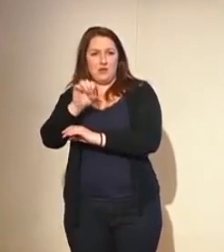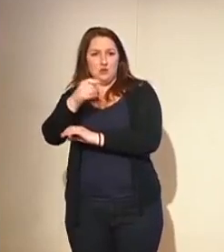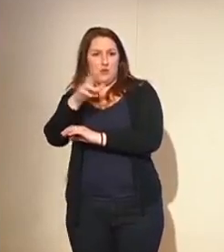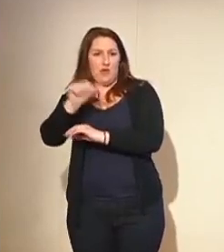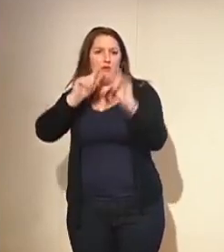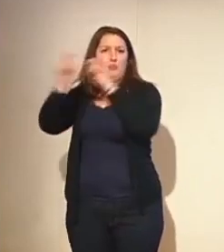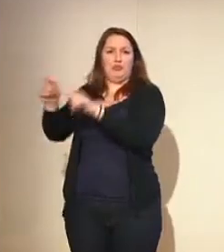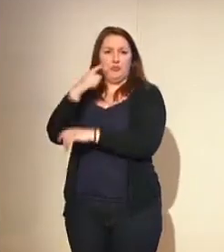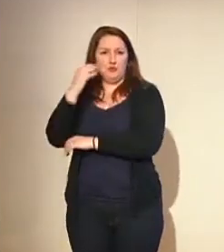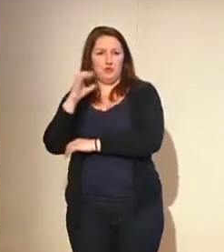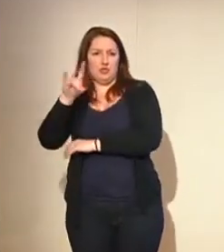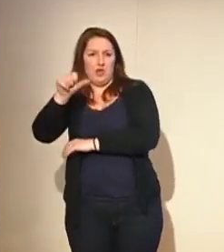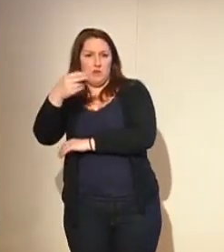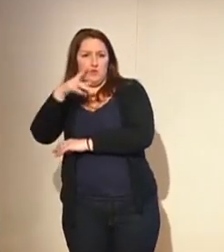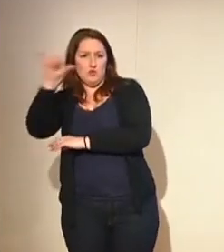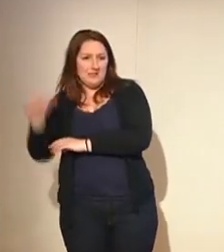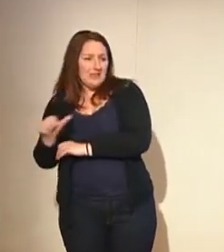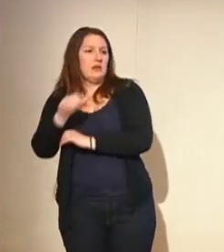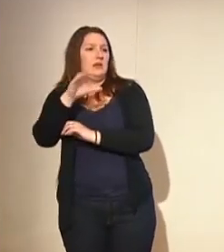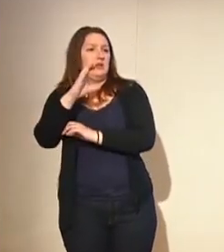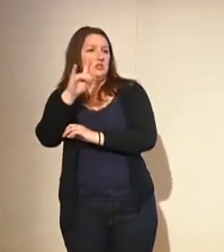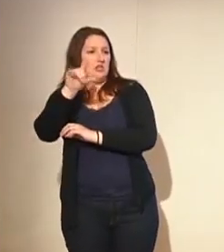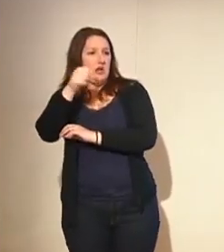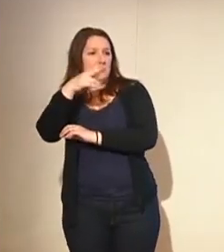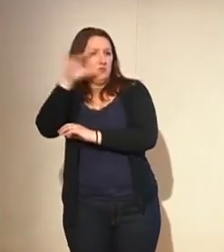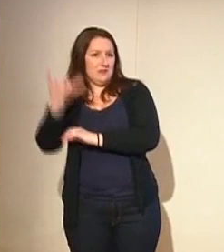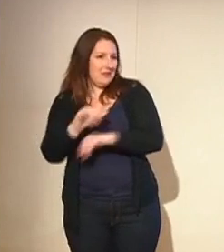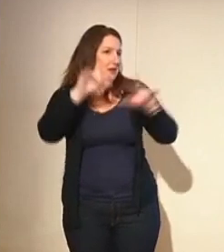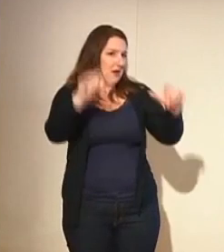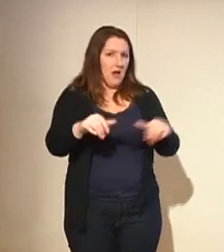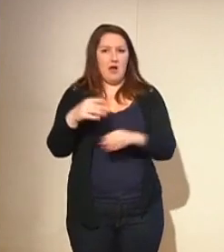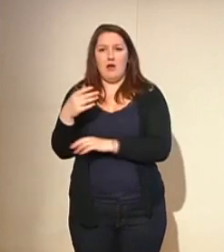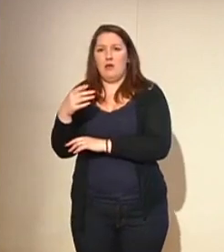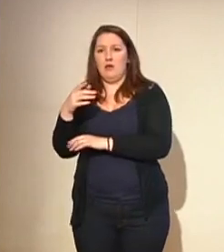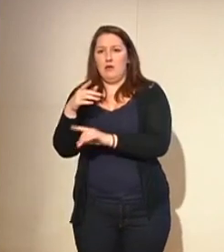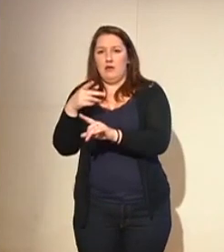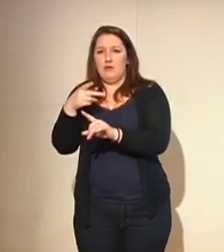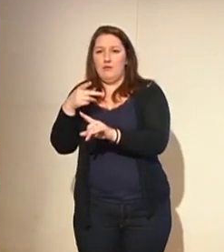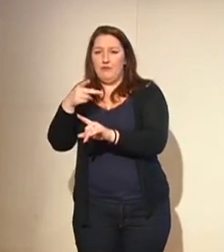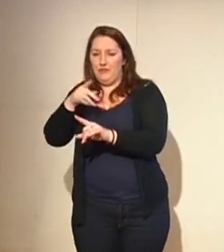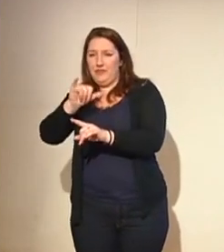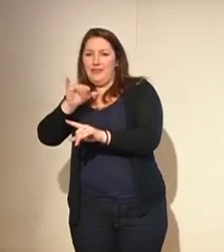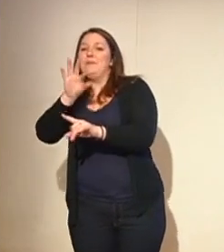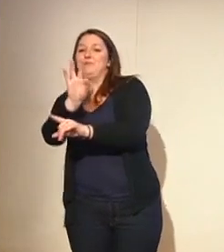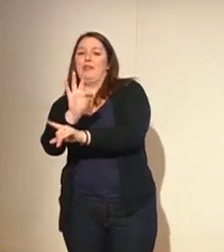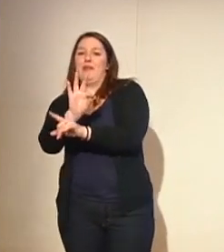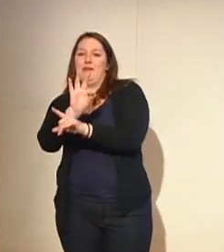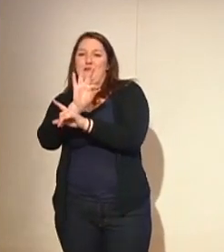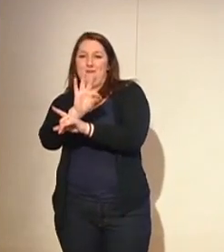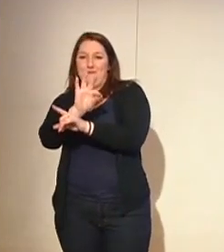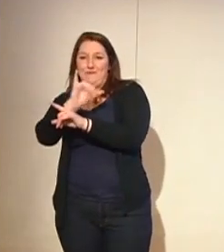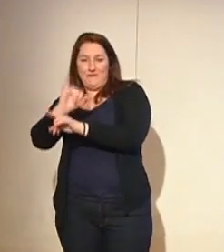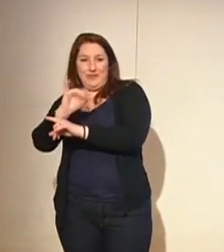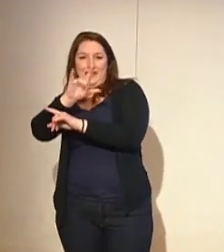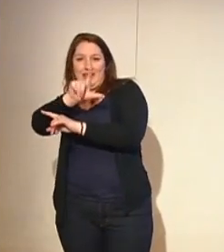chamussi Mathieu chamussi Philipp Lionel qui donne pouvoir à Sylvie